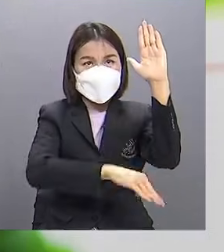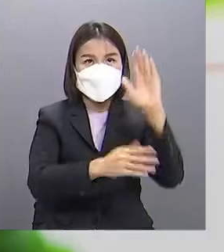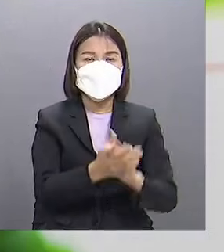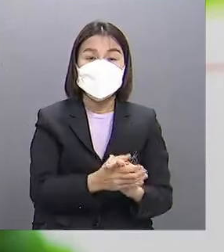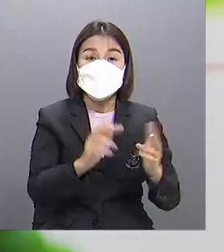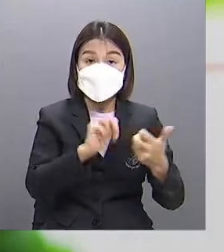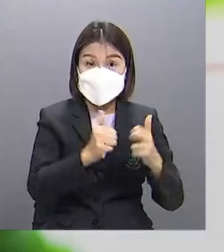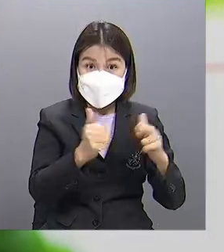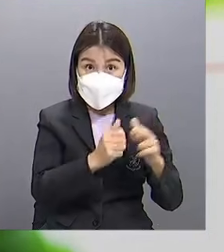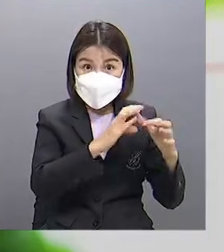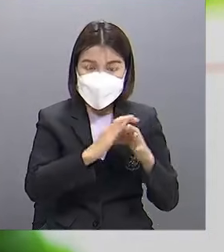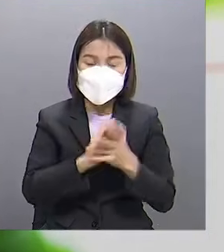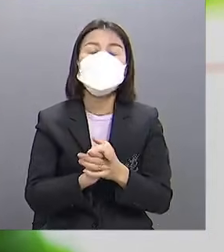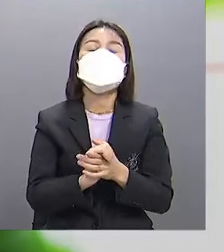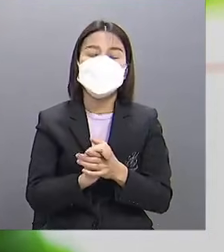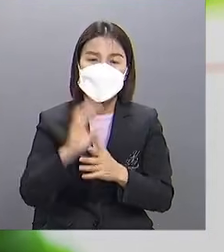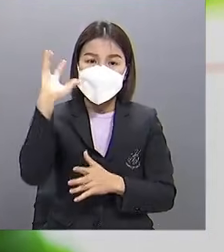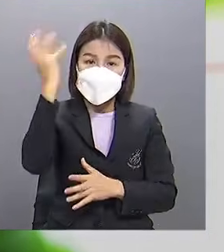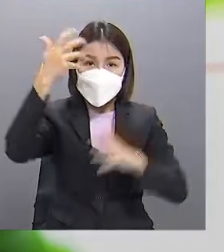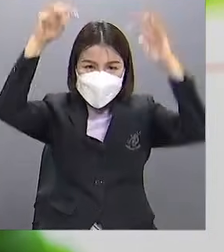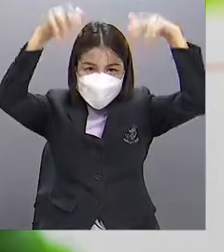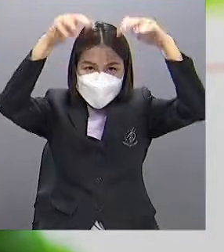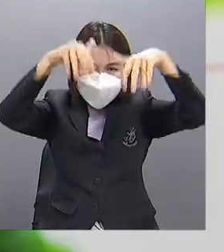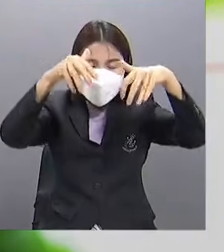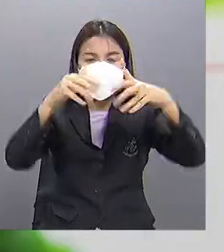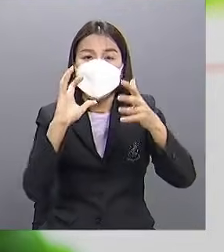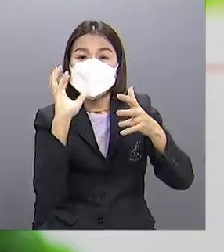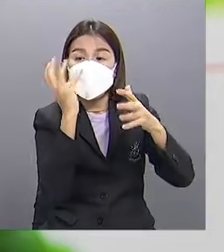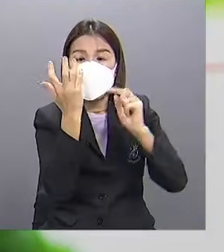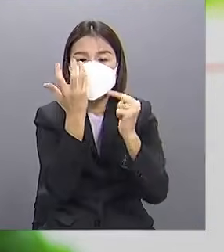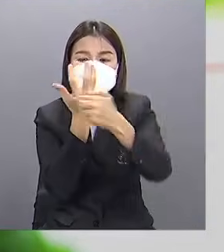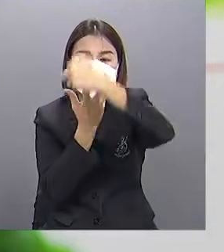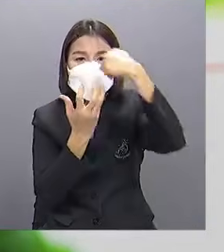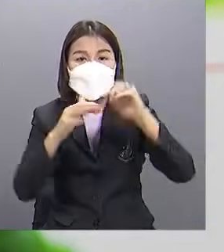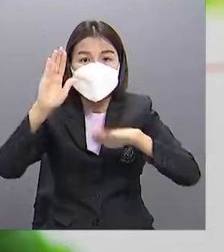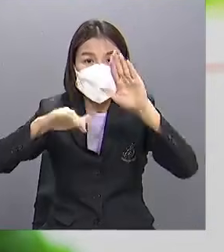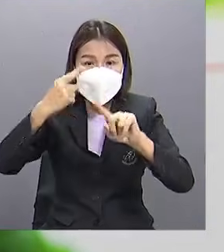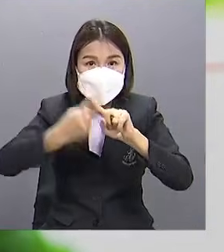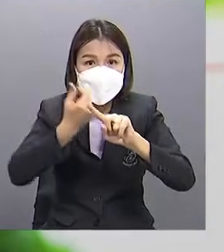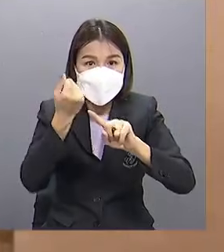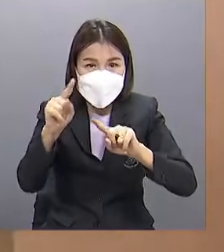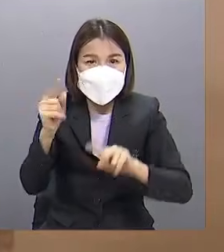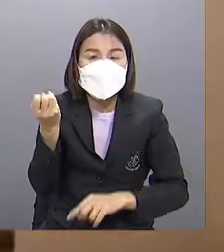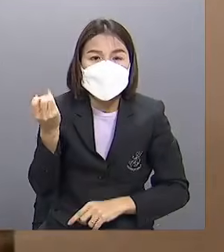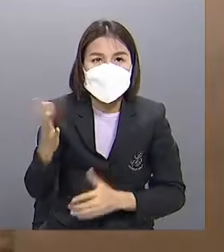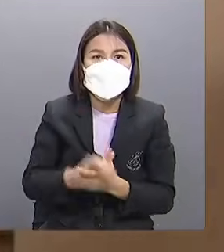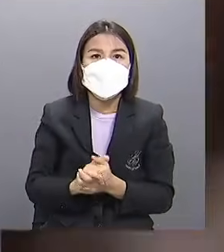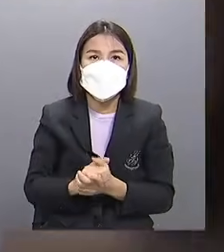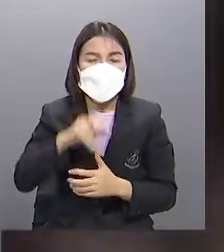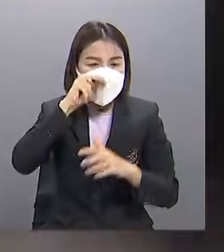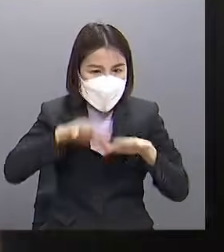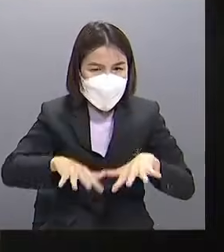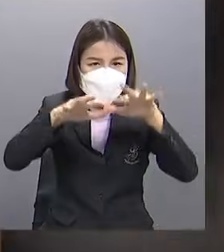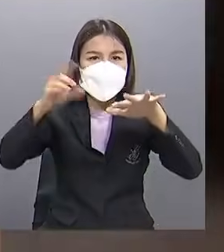ความรุนแรงขึ้นนะในช่วงพฤศจิกาจะมีความรุนแรงมากที่สุดนะเพราะฉะนั้นเราหนีไม่พ้นแน่น้ำท่วมแน่พื้นที่เสี่ยงต่าง